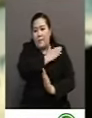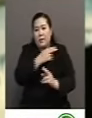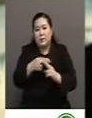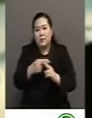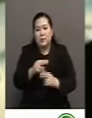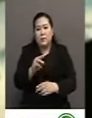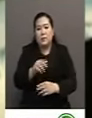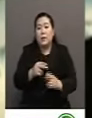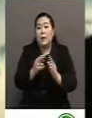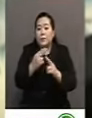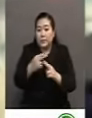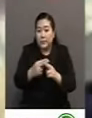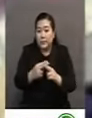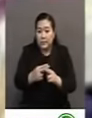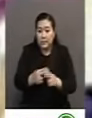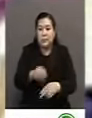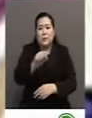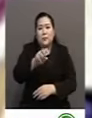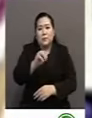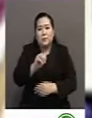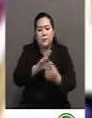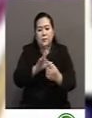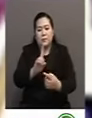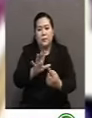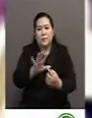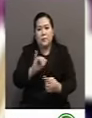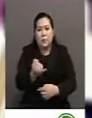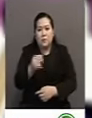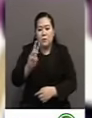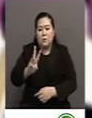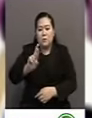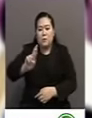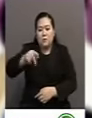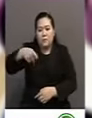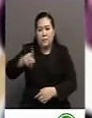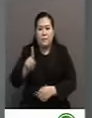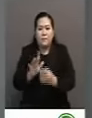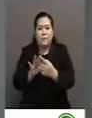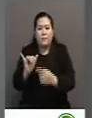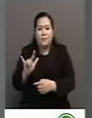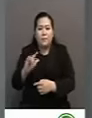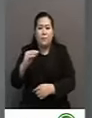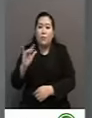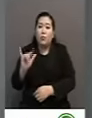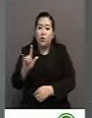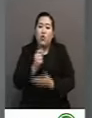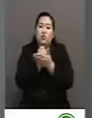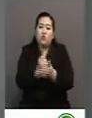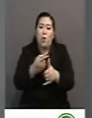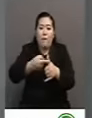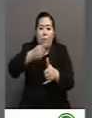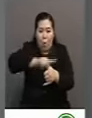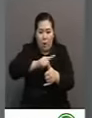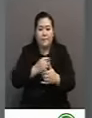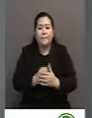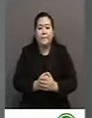จจุบันก็คือสมเด็จพระมหาราชมังคลาจารย์ช่วงวรปุญโญเจ้าอาวาสวัดปากน้ำเป็นพระอุปชาพระครูพิพัฒน์ธรร